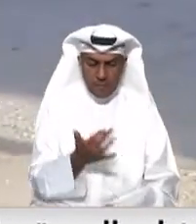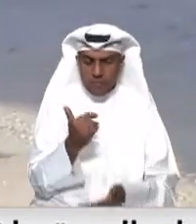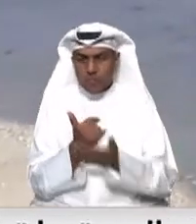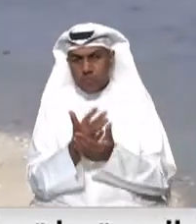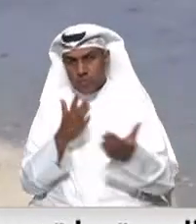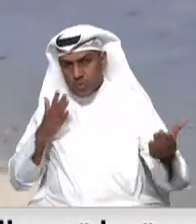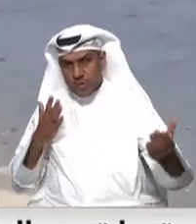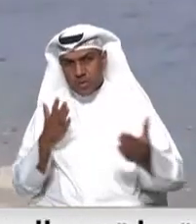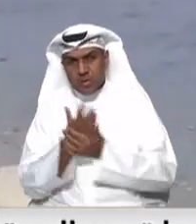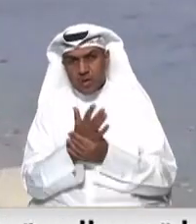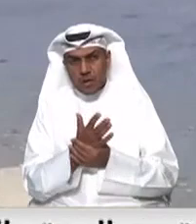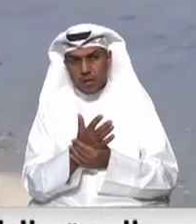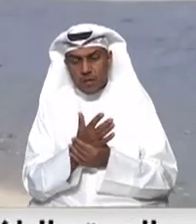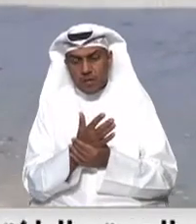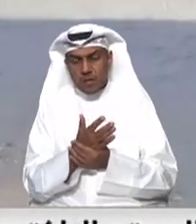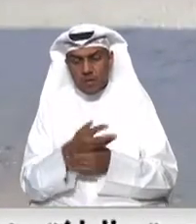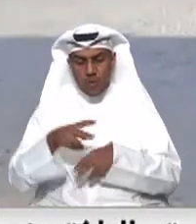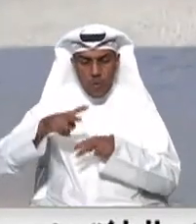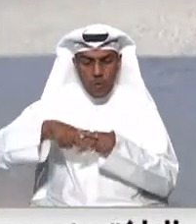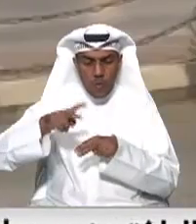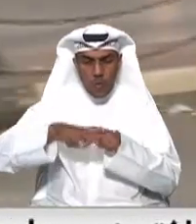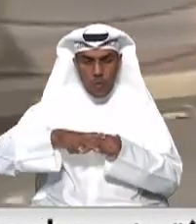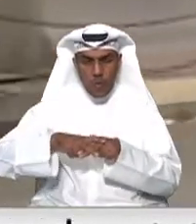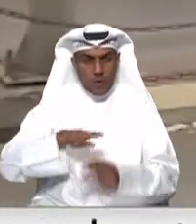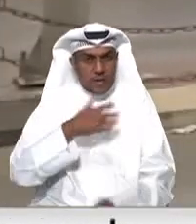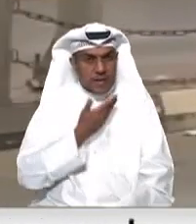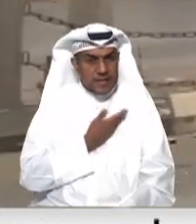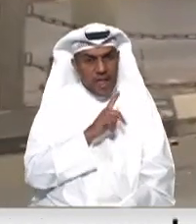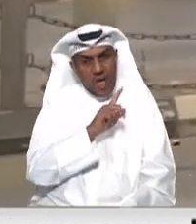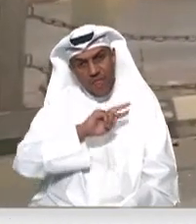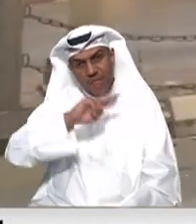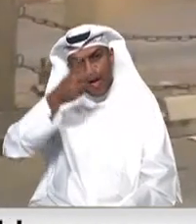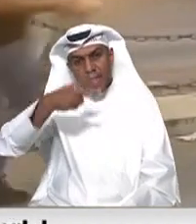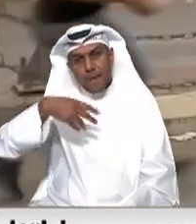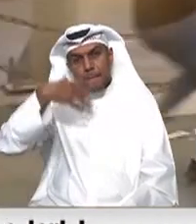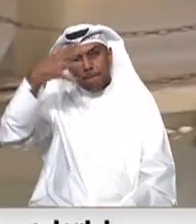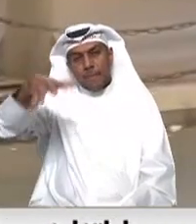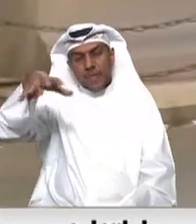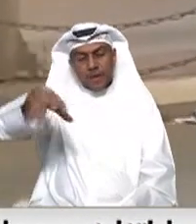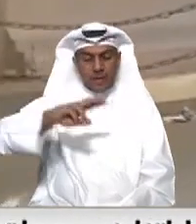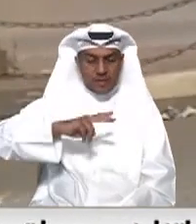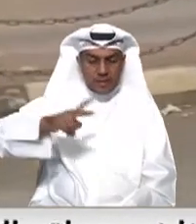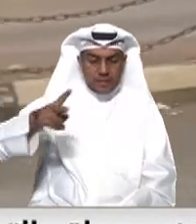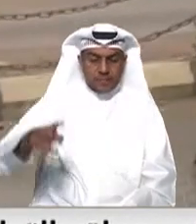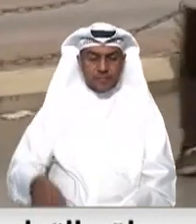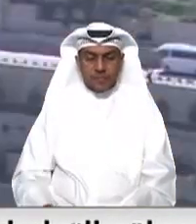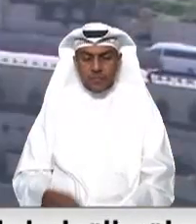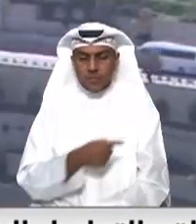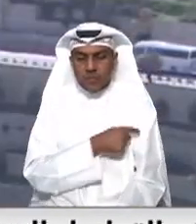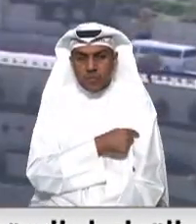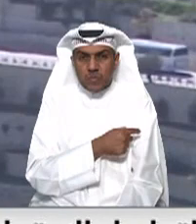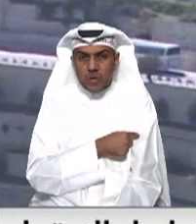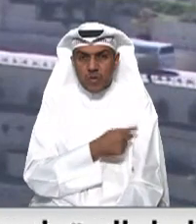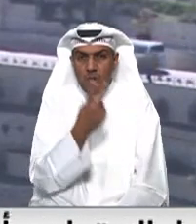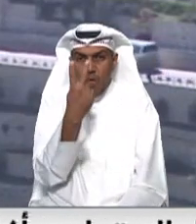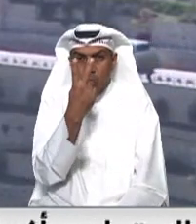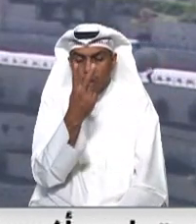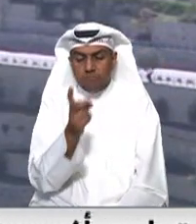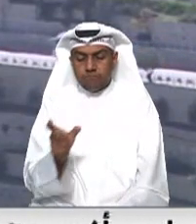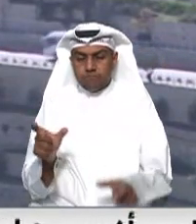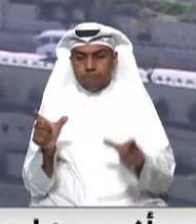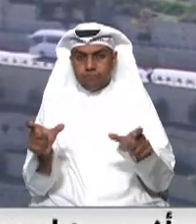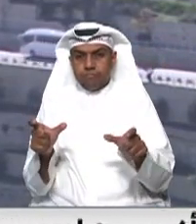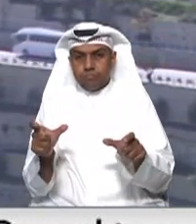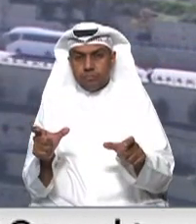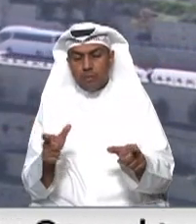الاحتلال الإسرائيلي التي دفعت بتعزيزات عسكرية إلى المدينة وحاصرت مستشفيين هناك وفتحت نيران